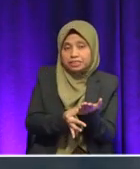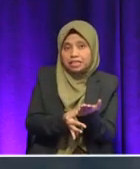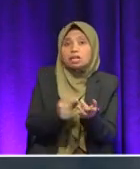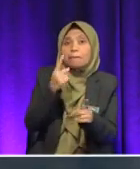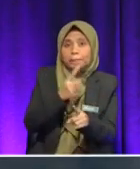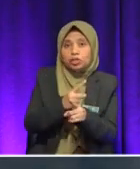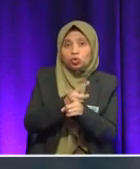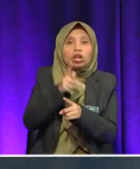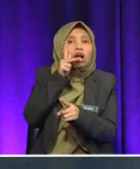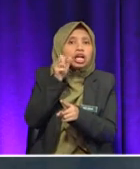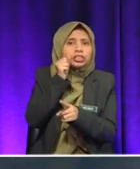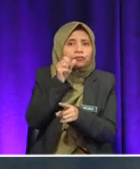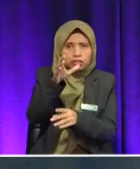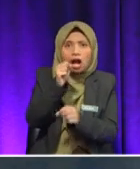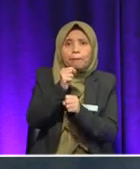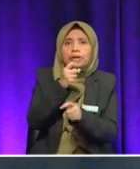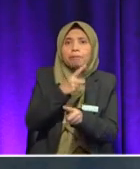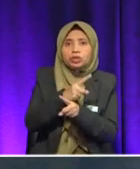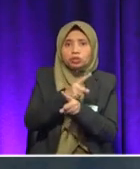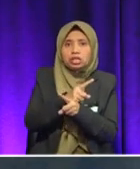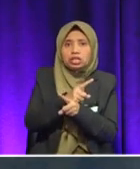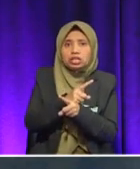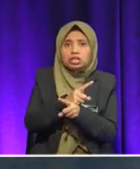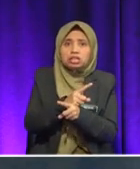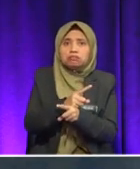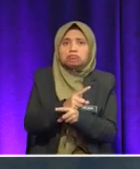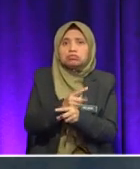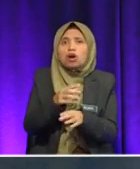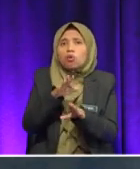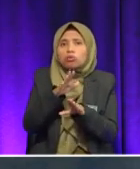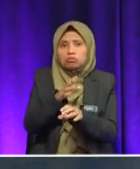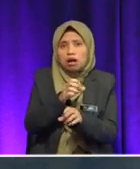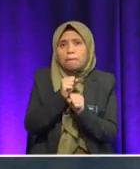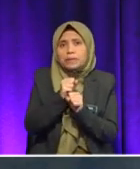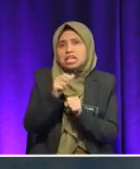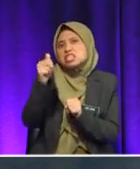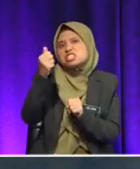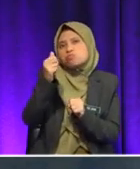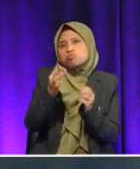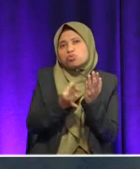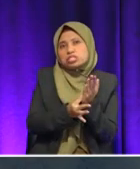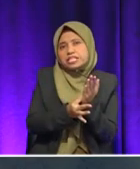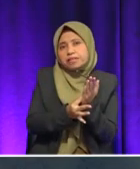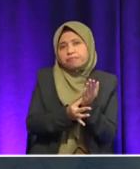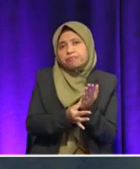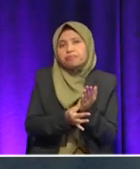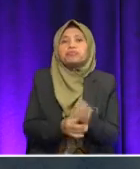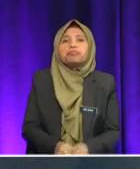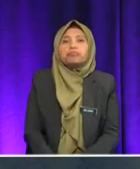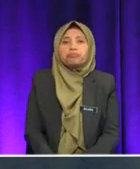kali ini saya rasa tadi hampir sila saya hampir terambil 10 cc nah oke